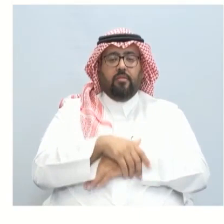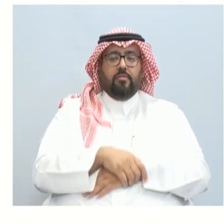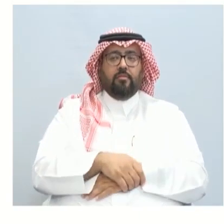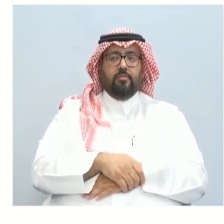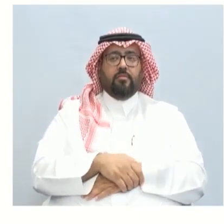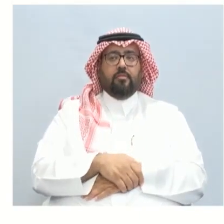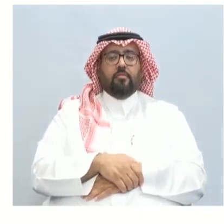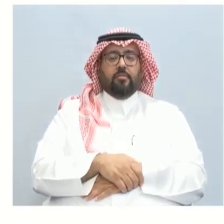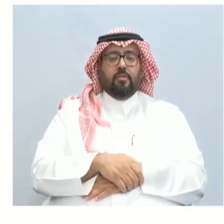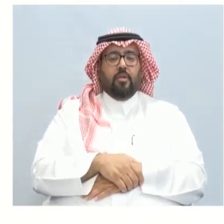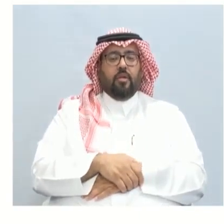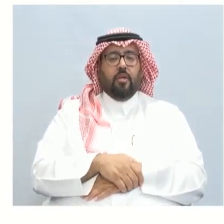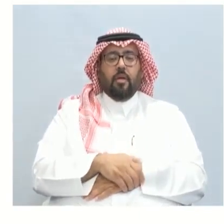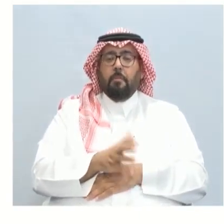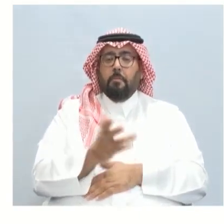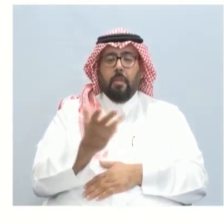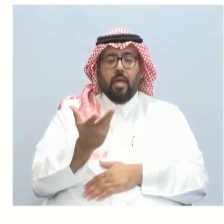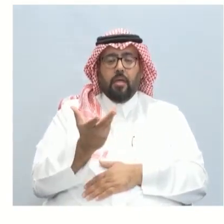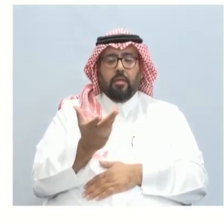ما هي الاولويات